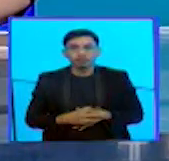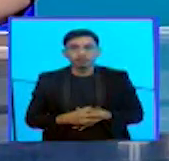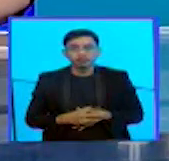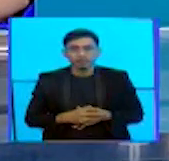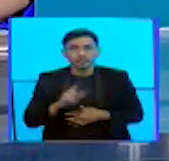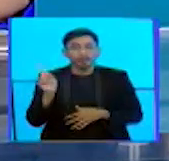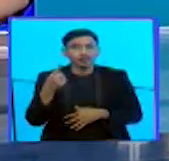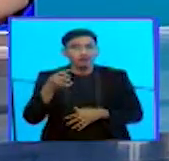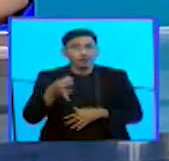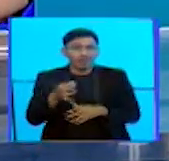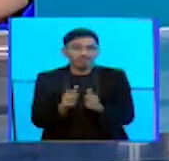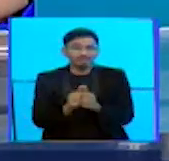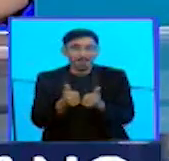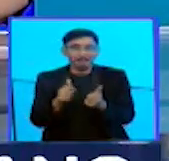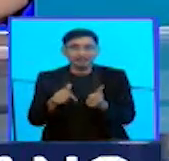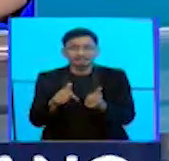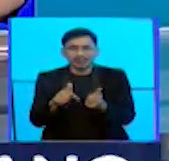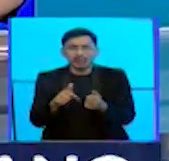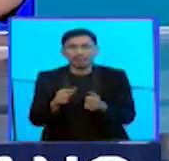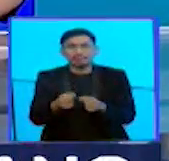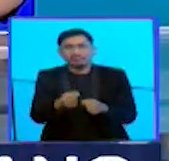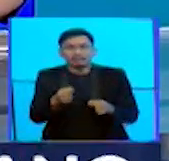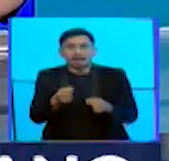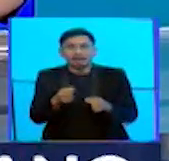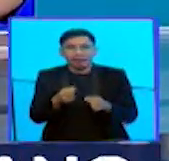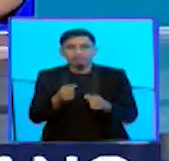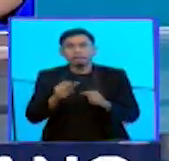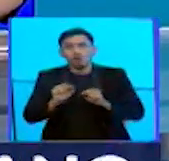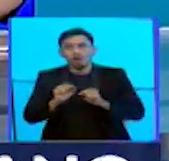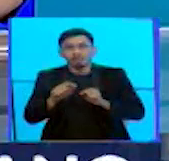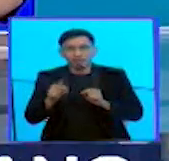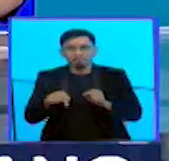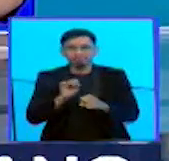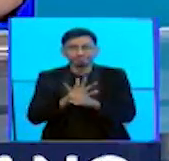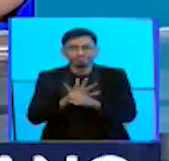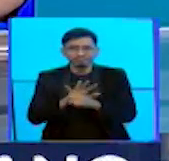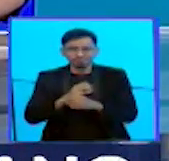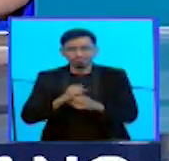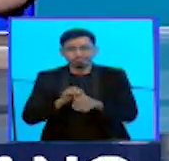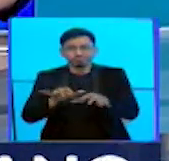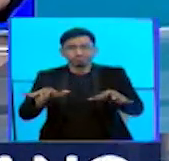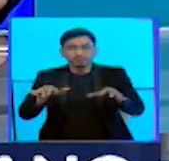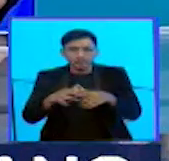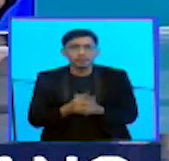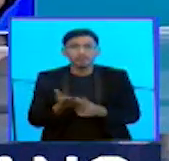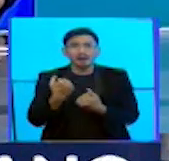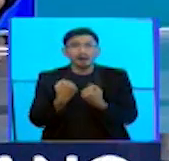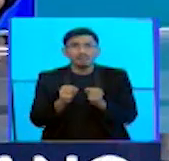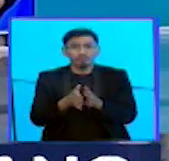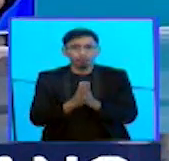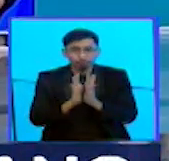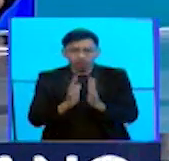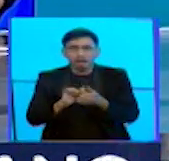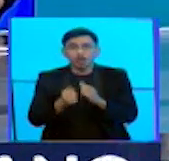Hai pemirsa Pemkot Tangerang menarik rem darurat untuk menekan laju penambahan kasus positif covert Linkin pasca libur lebaran kasus